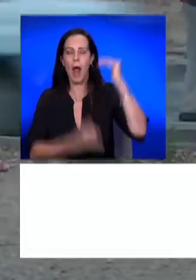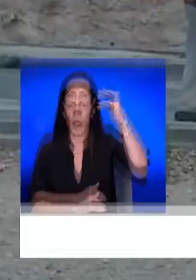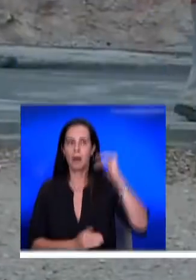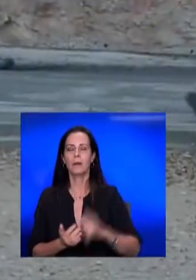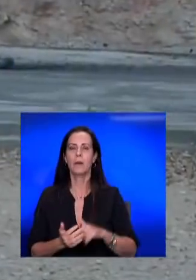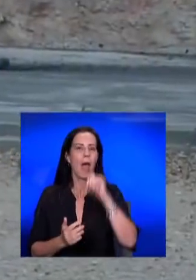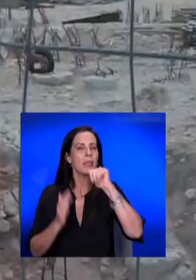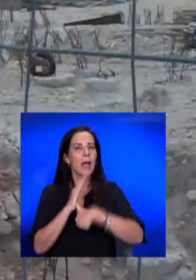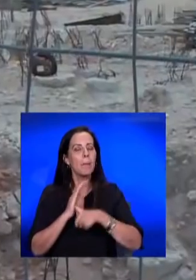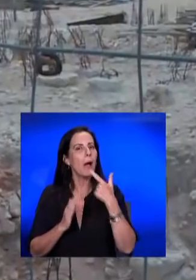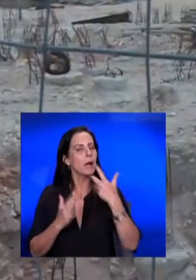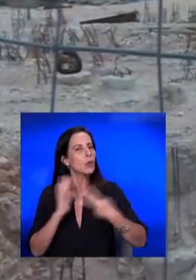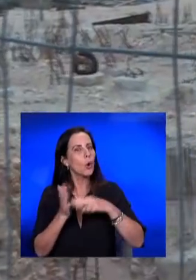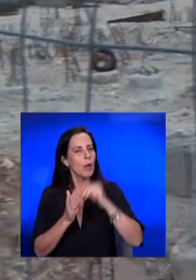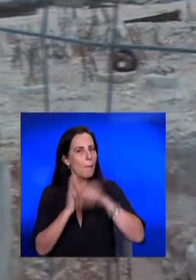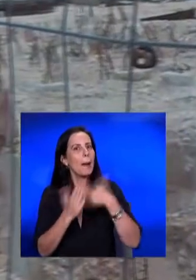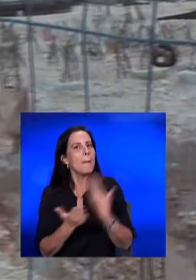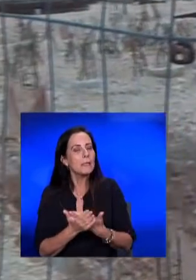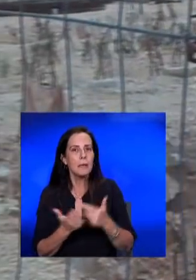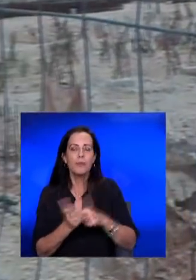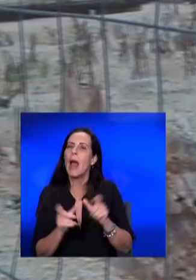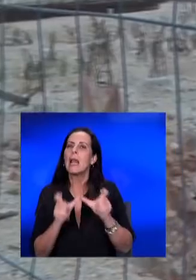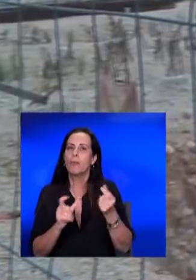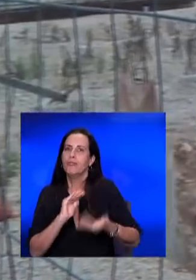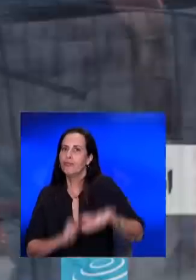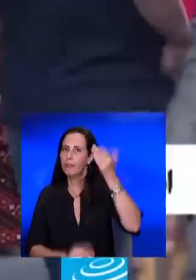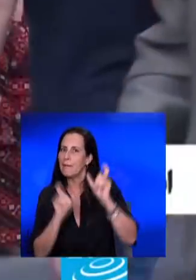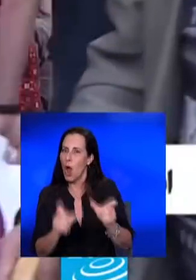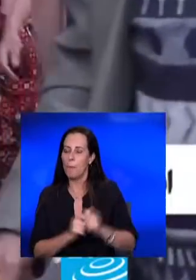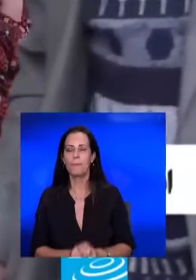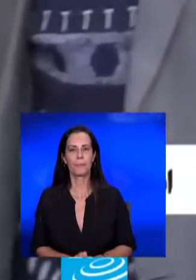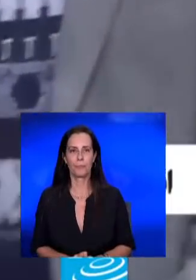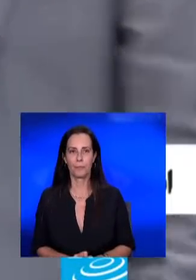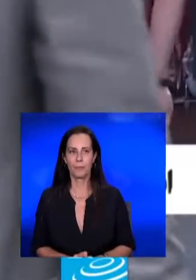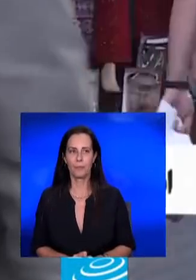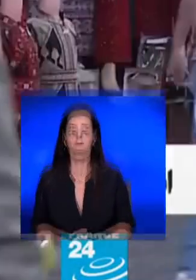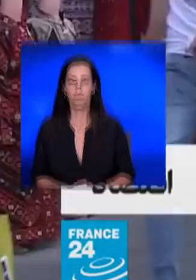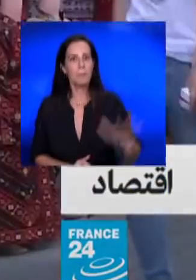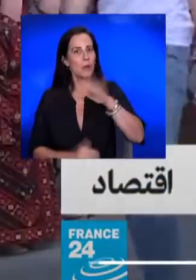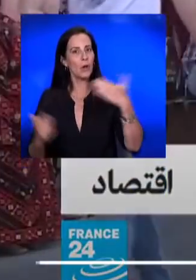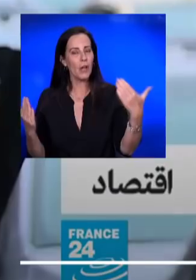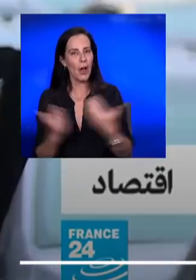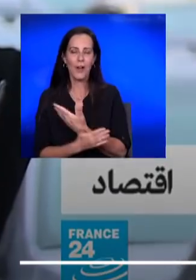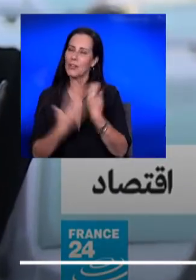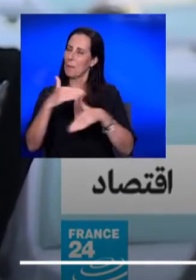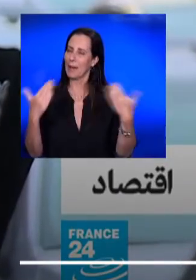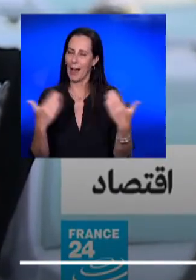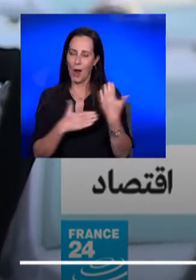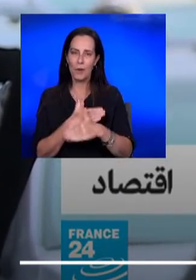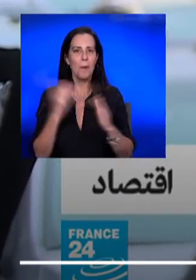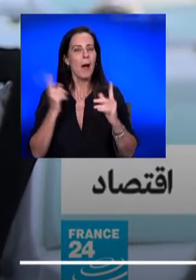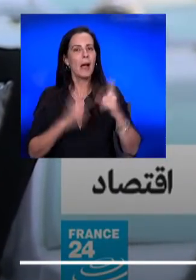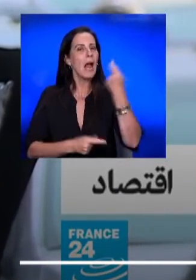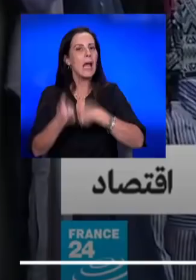ישראל ידבר על התוכנית שהבנק מציע כדי לבלום את העליות. וגם מזרח תיכון חדש, הפרק האחרון, מה קרה